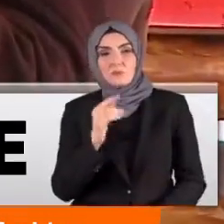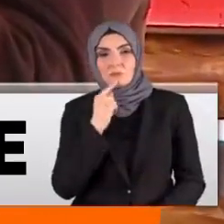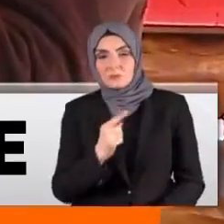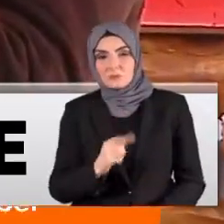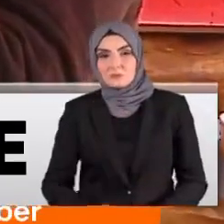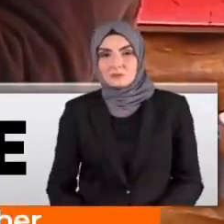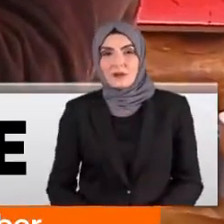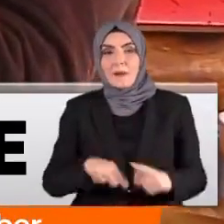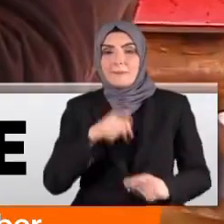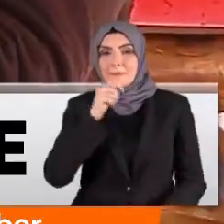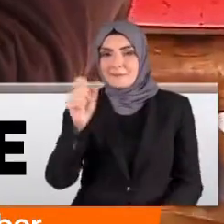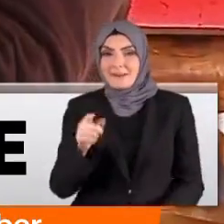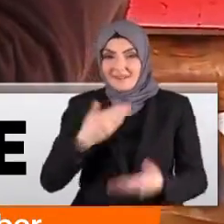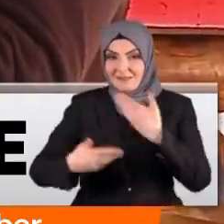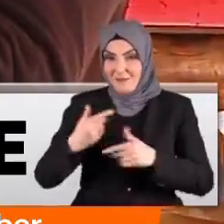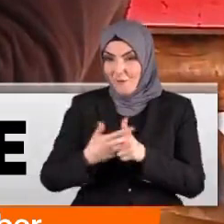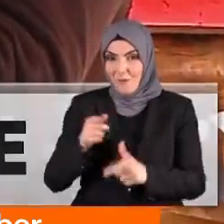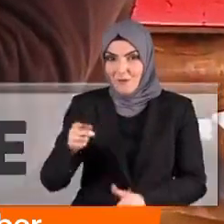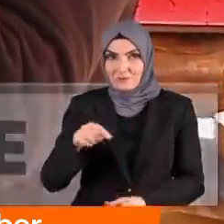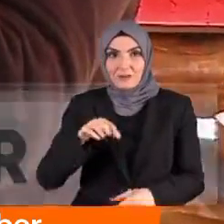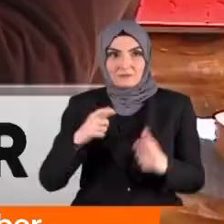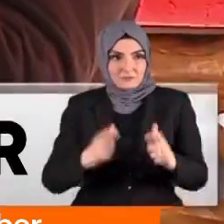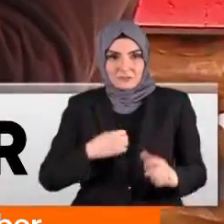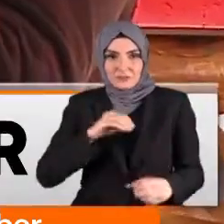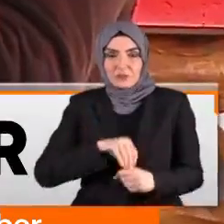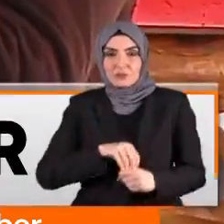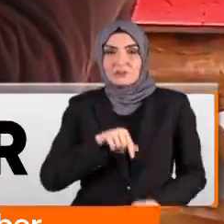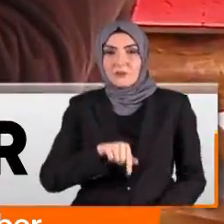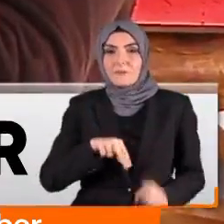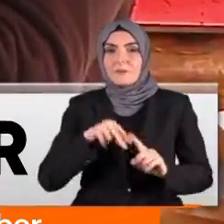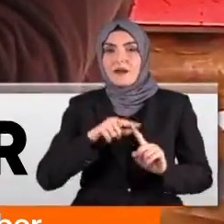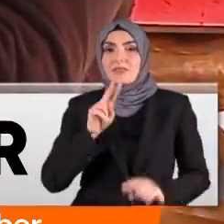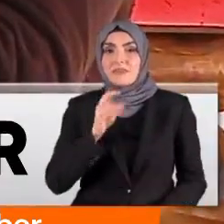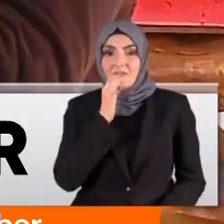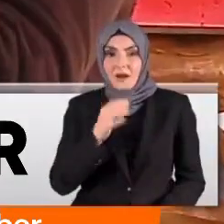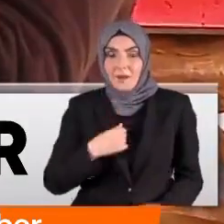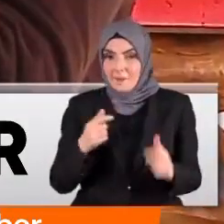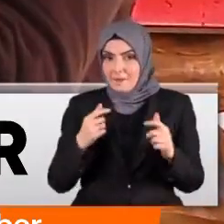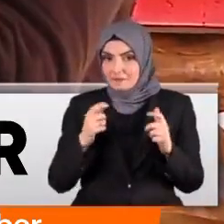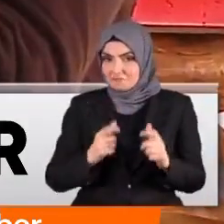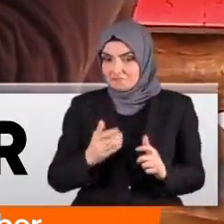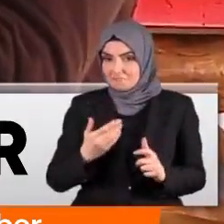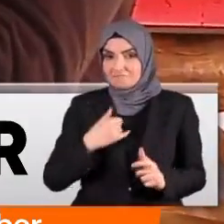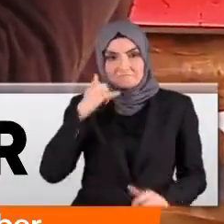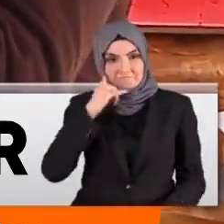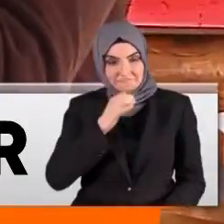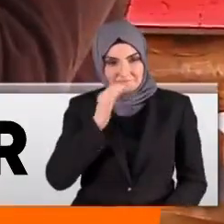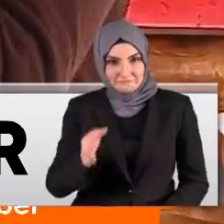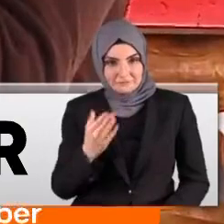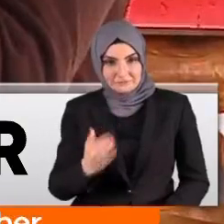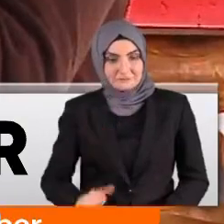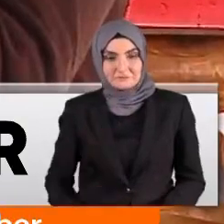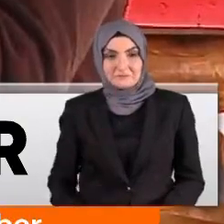bahsettiğiniz otelin içindeyiz. ATV haber ekibi olarak arıyoruz sizi ve dolandırıcı olduğunuz iddia ediliyor. Çok kişiyi mağdur ettiğiniz